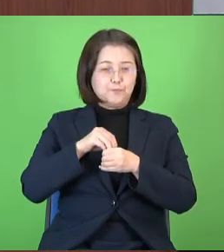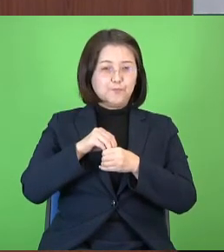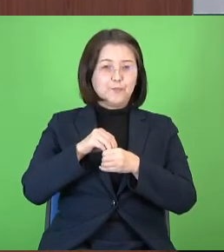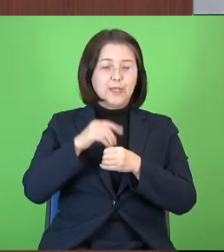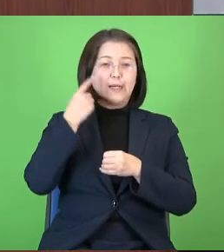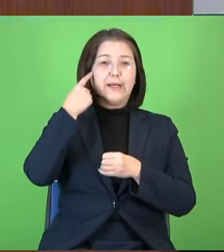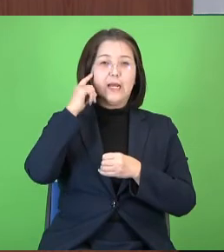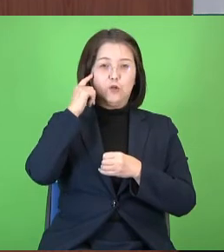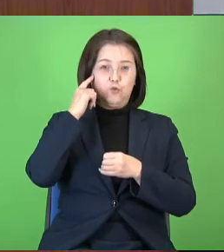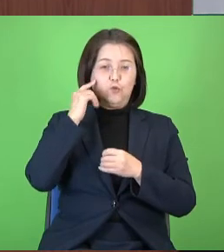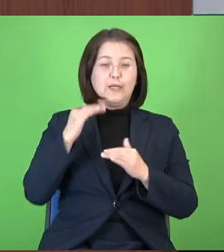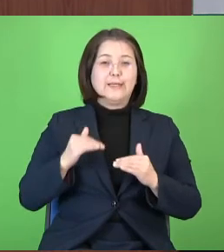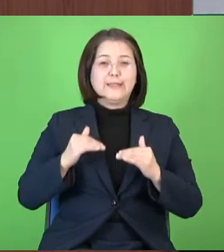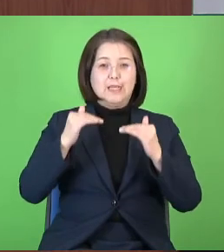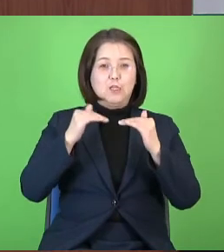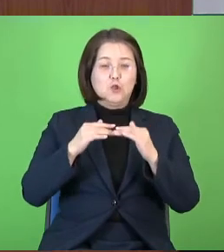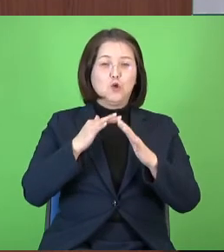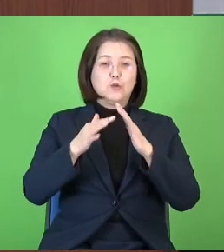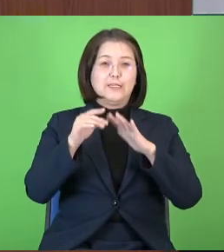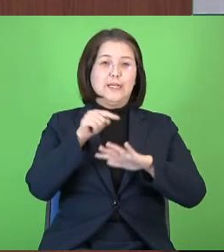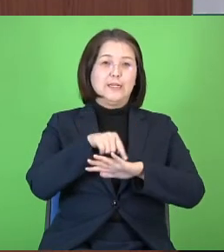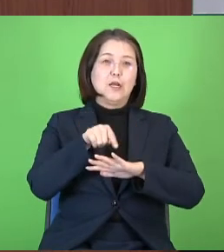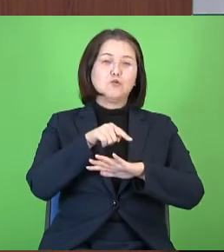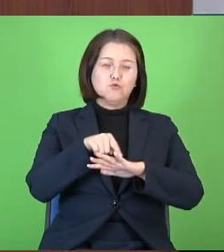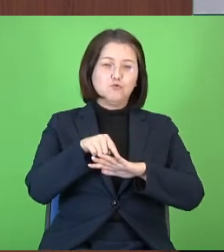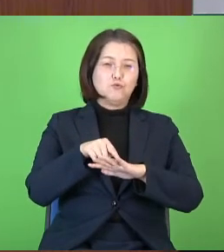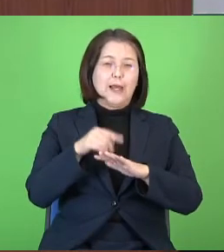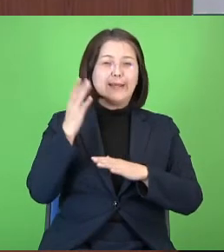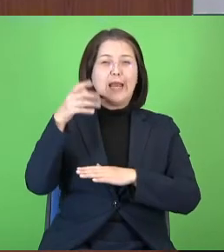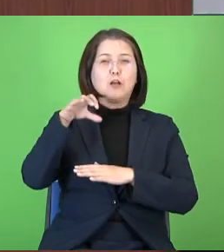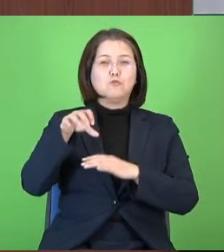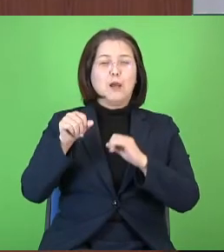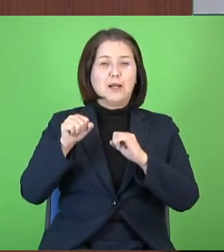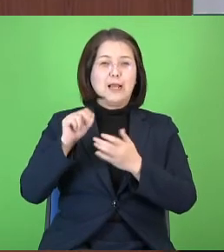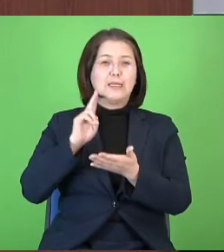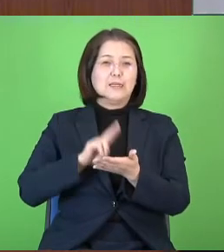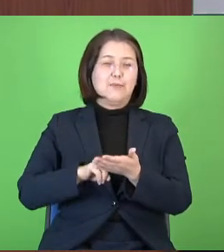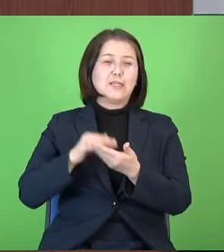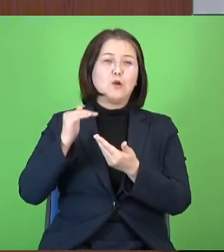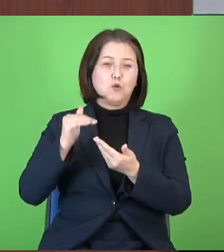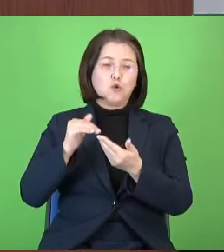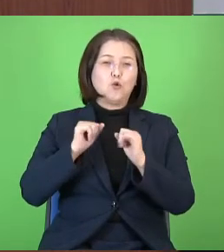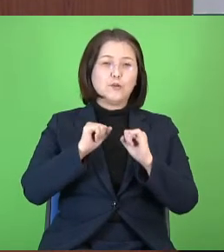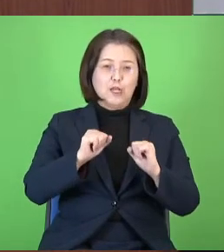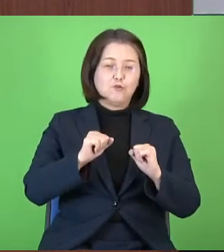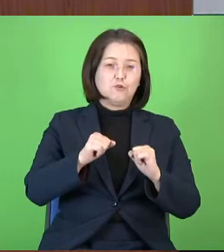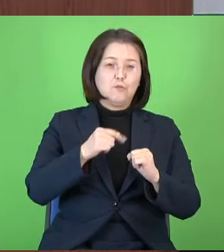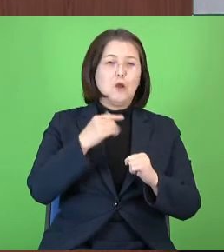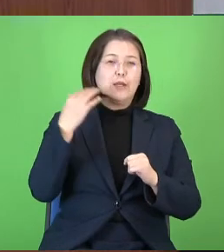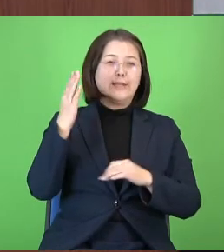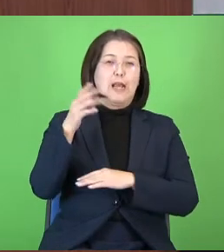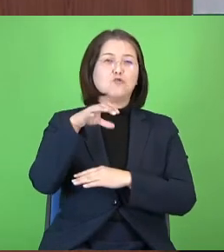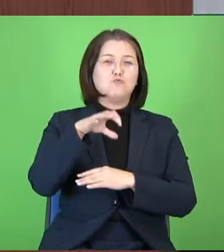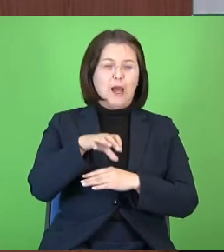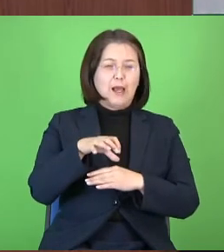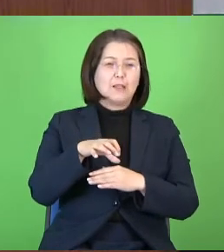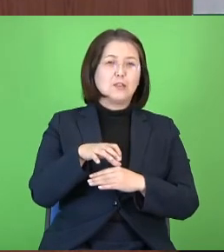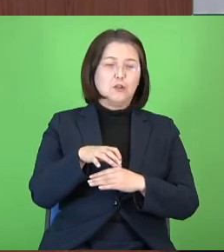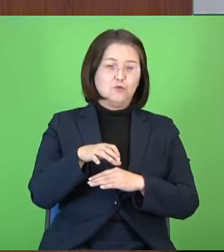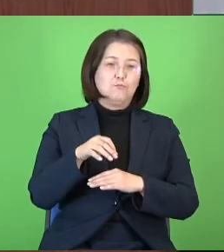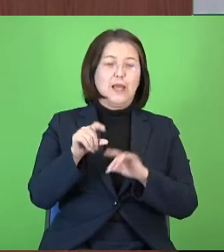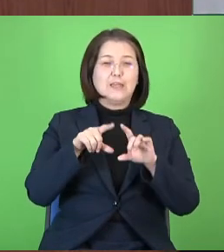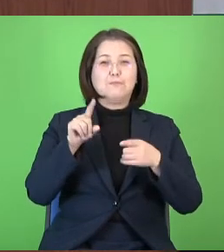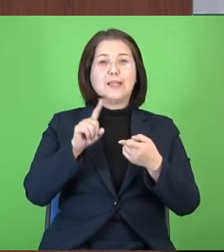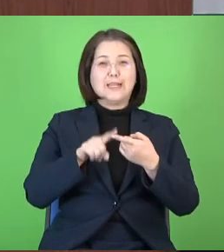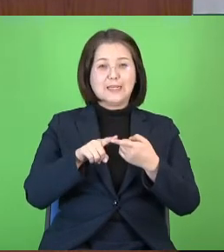ブーバキキまた are here グループディスカッションうぬふわぁわぁこととして